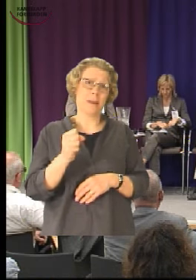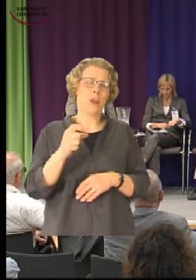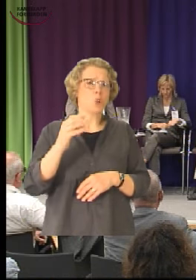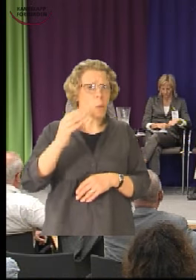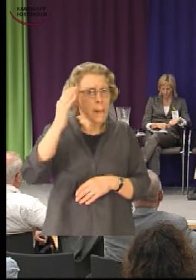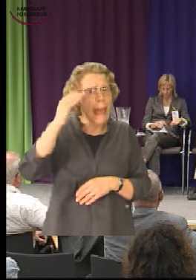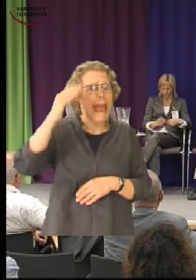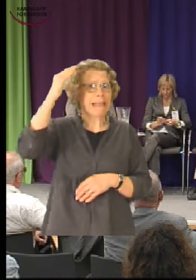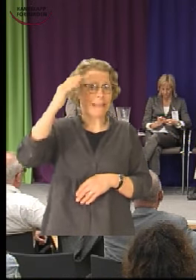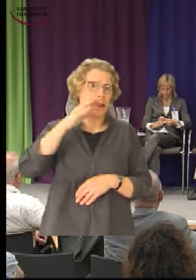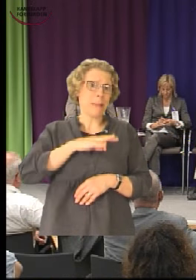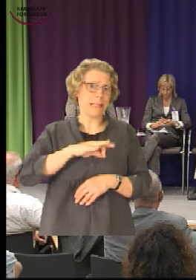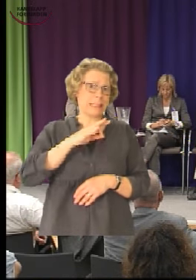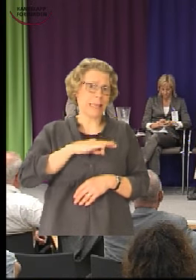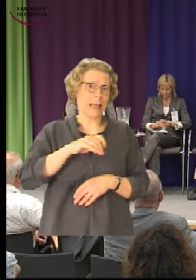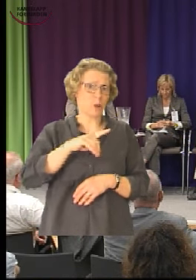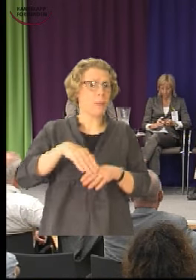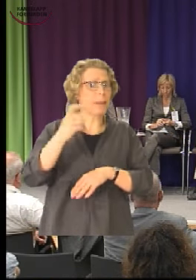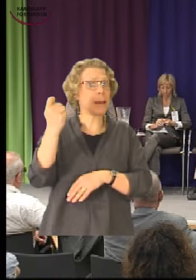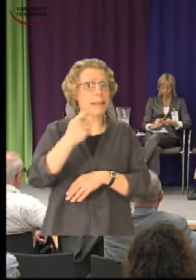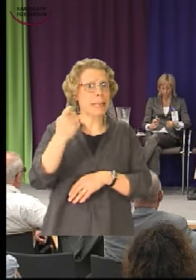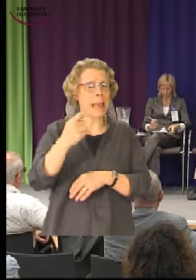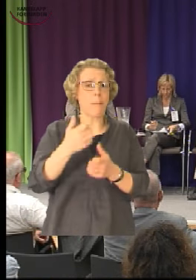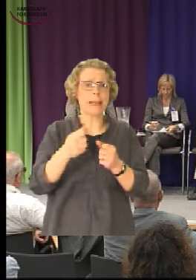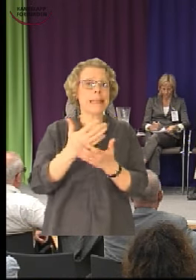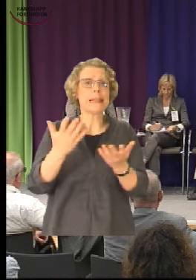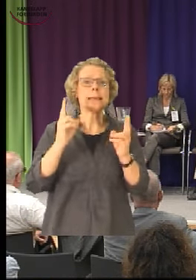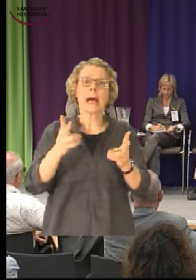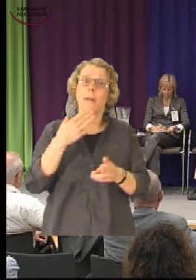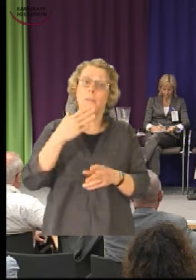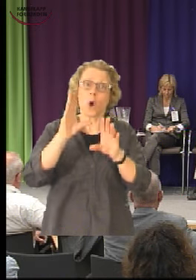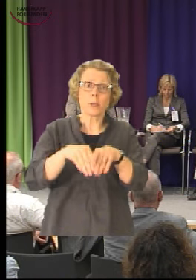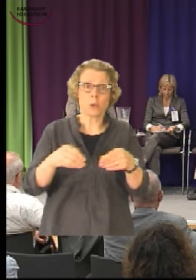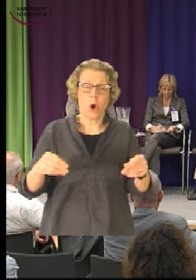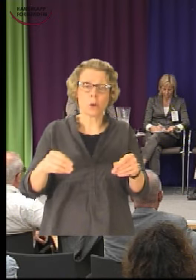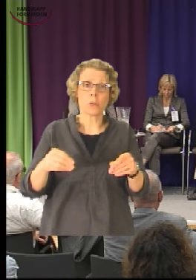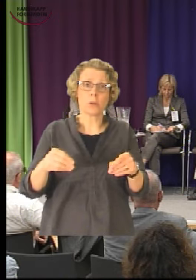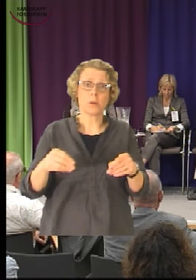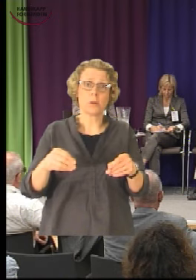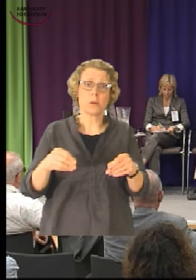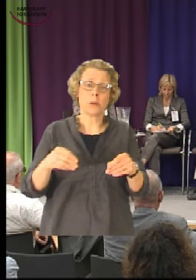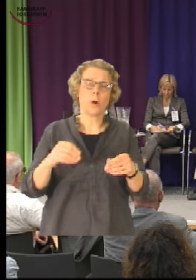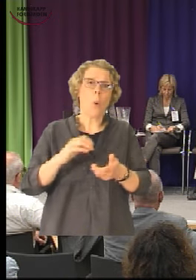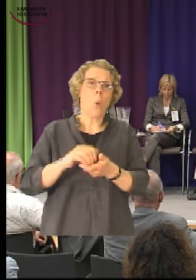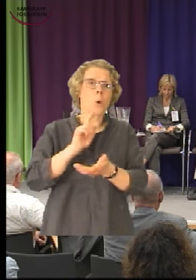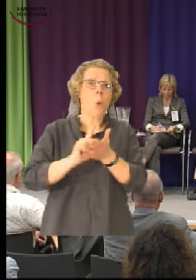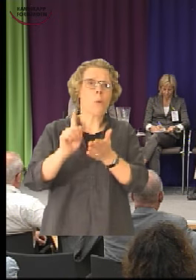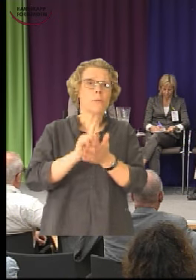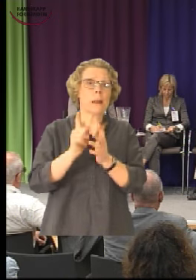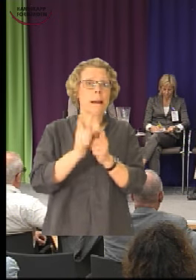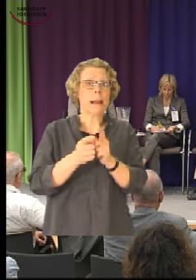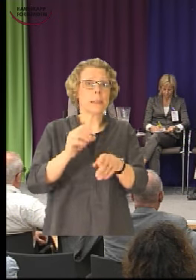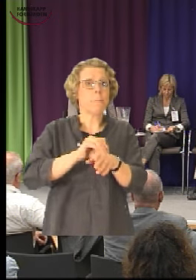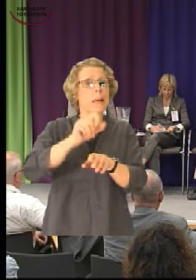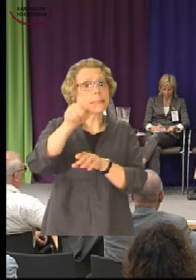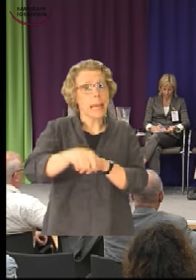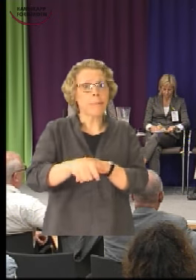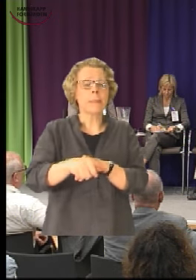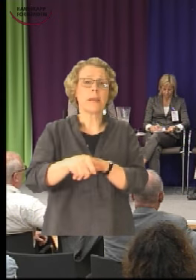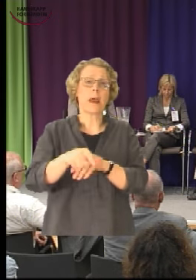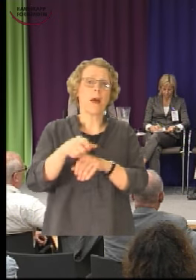medicinerna, de är billigare men inte lika effektiva och ofta så får inte patienterna då de som är